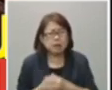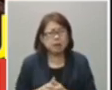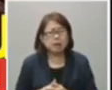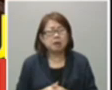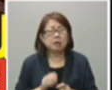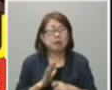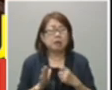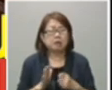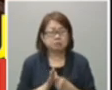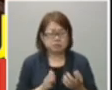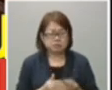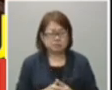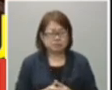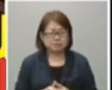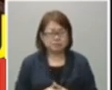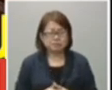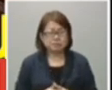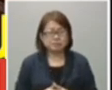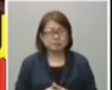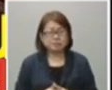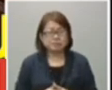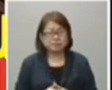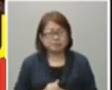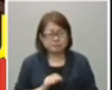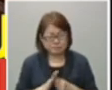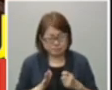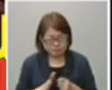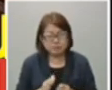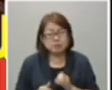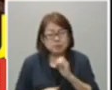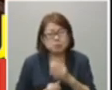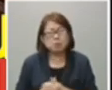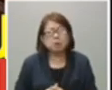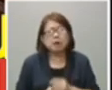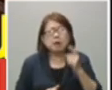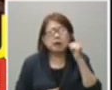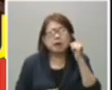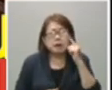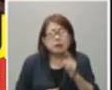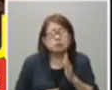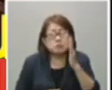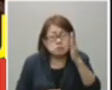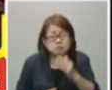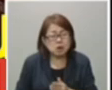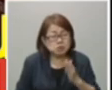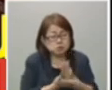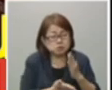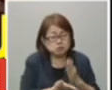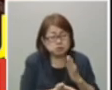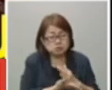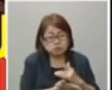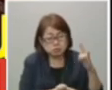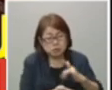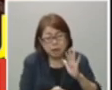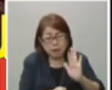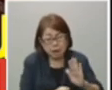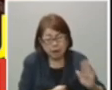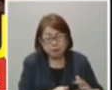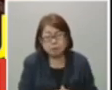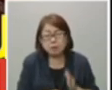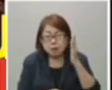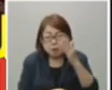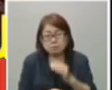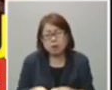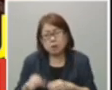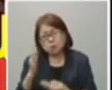หตุผลสวยหรูนะครับเพราะเกรงธุรกิจท่องเที่ยวจะเดือดร้อนซึ่ง